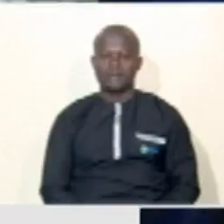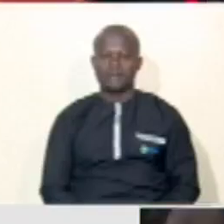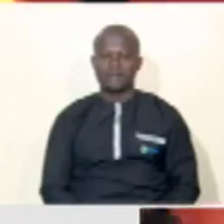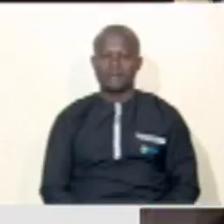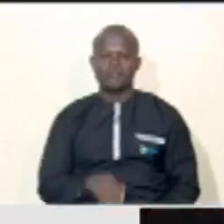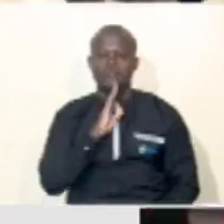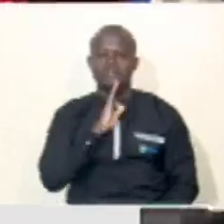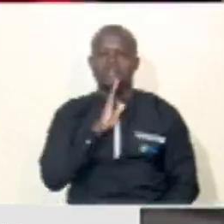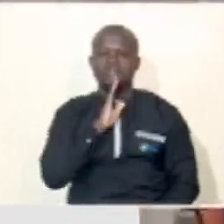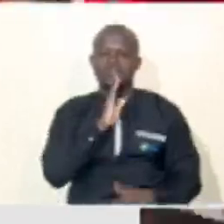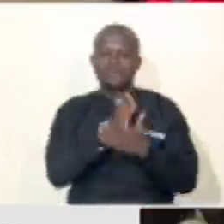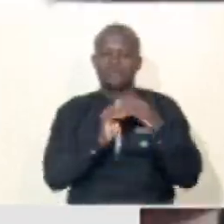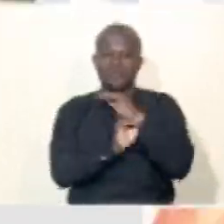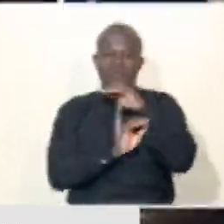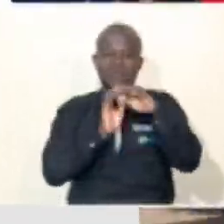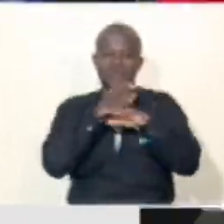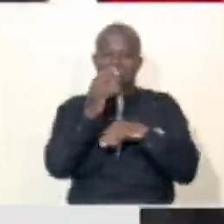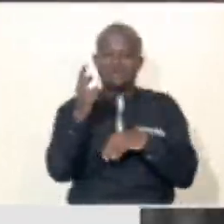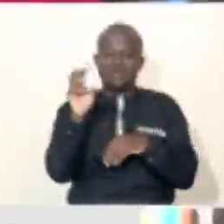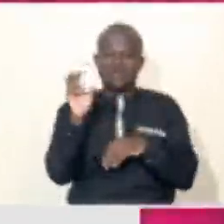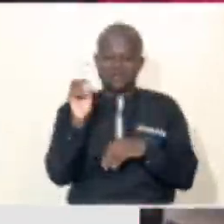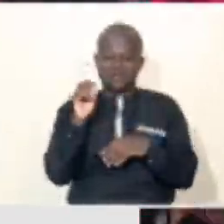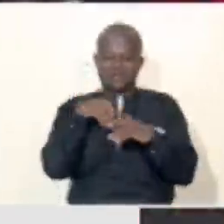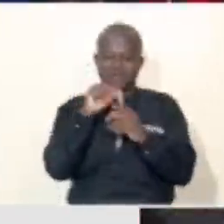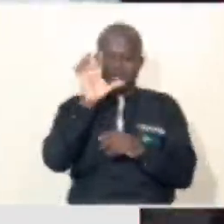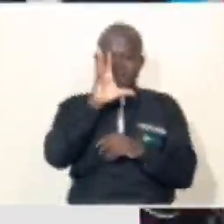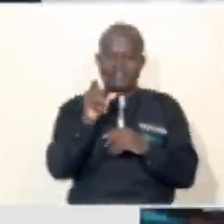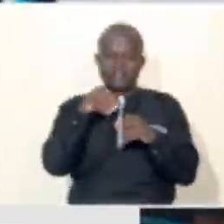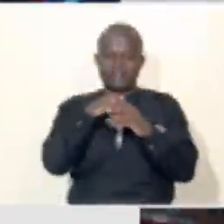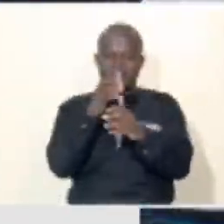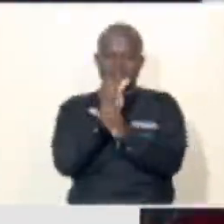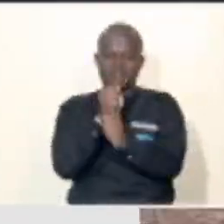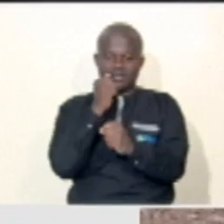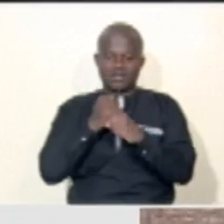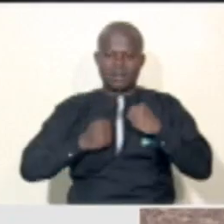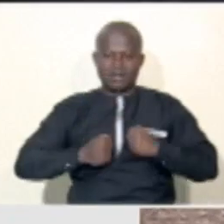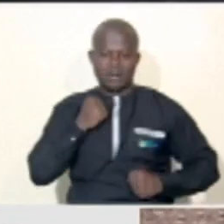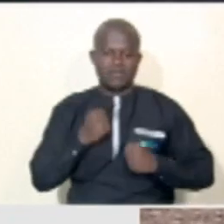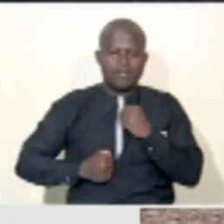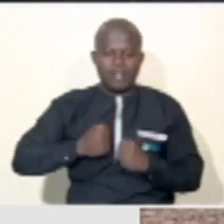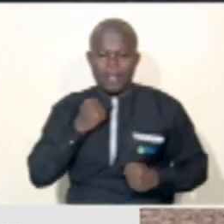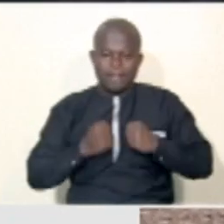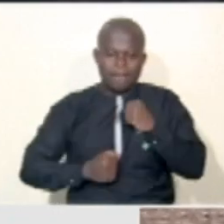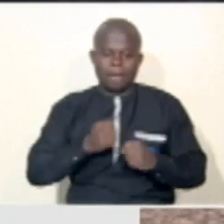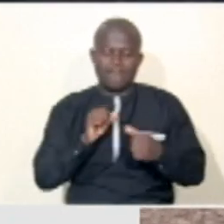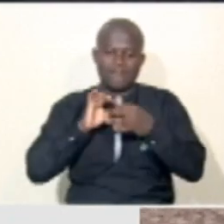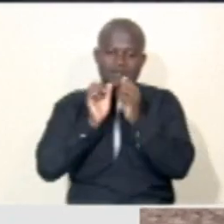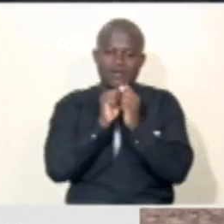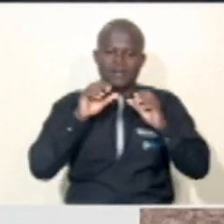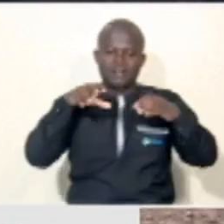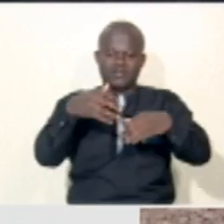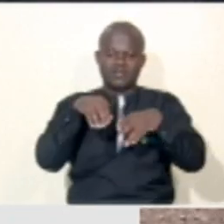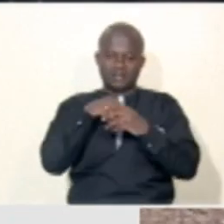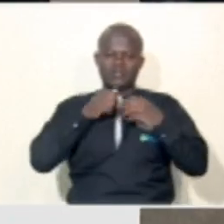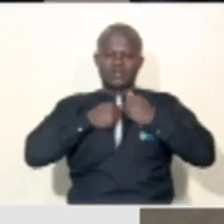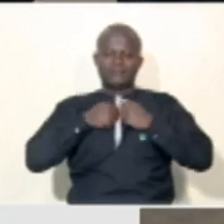Kuri iki cyumweru bimwe mu bihugu bisaga 20 byo muri Afurika biri mu ishyirahamwe ry'abakora siporo yo mu misozi byifatanyije n'itsinda ryo